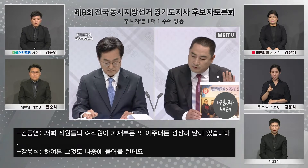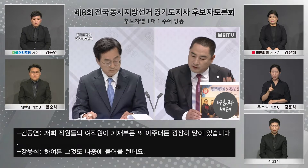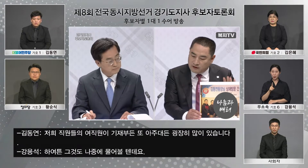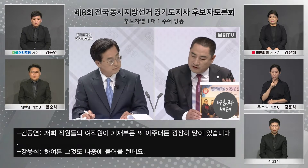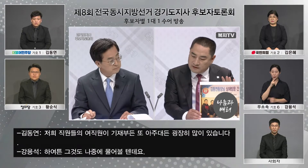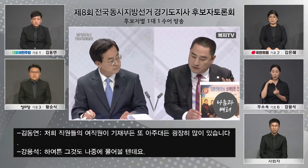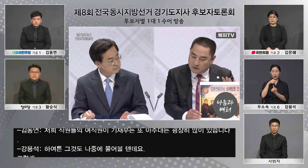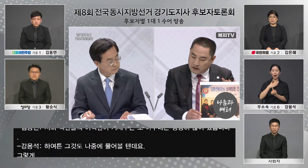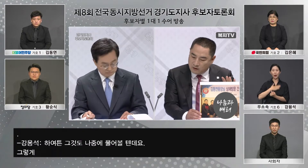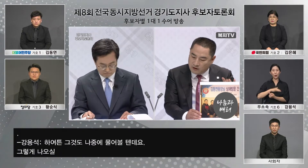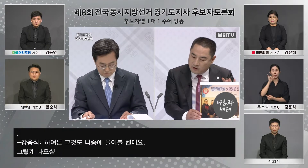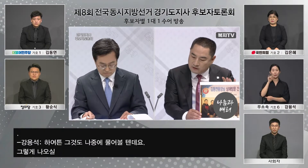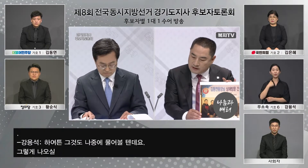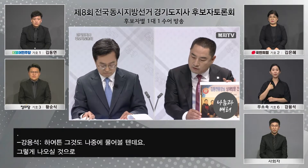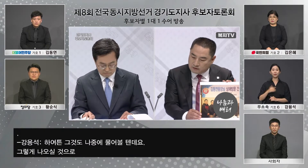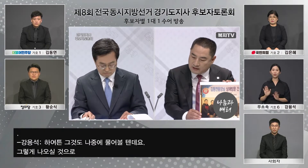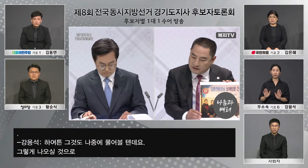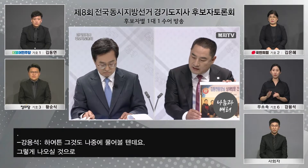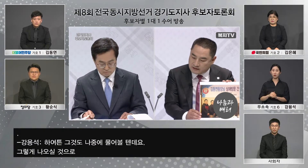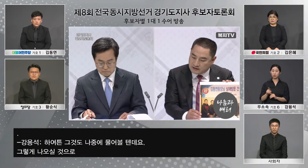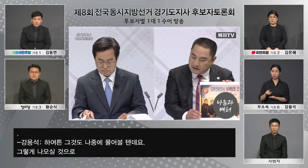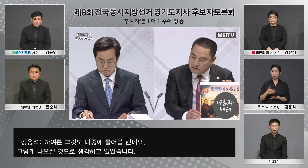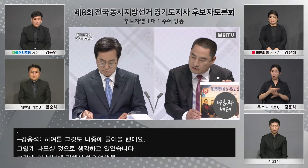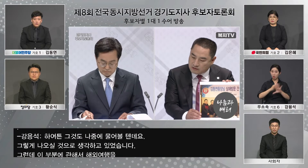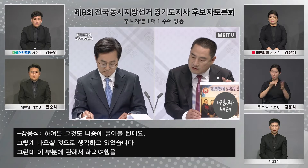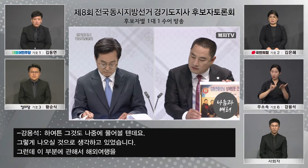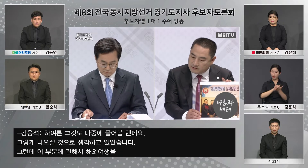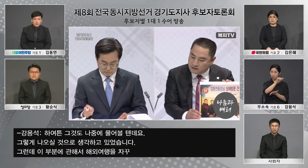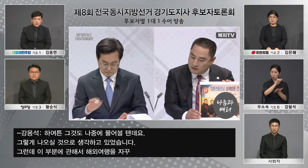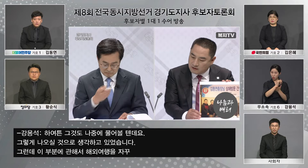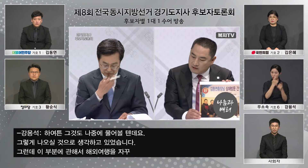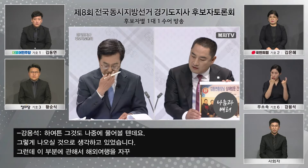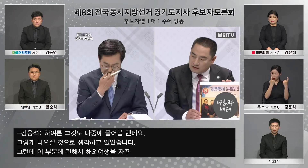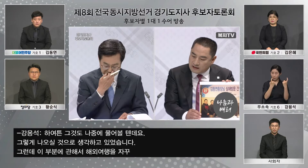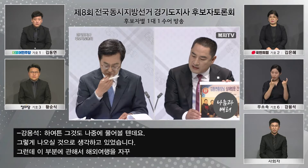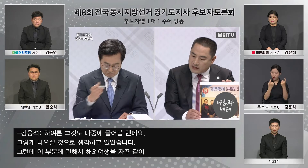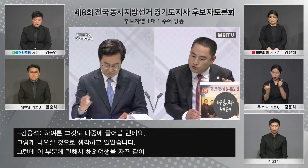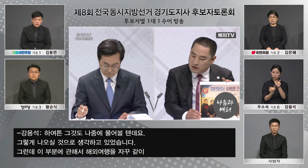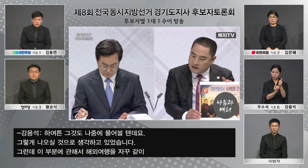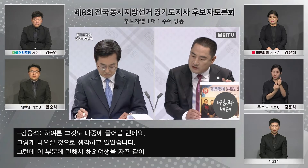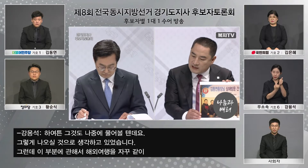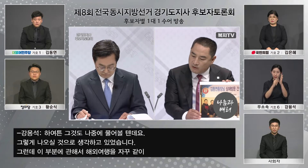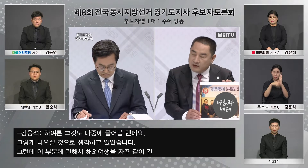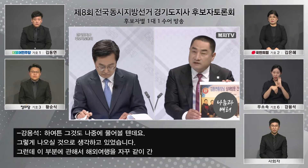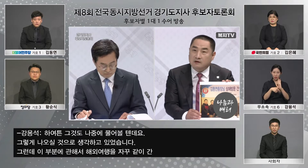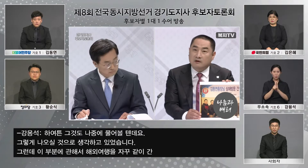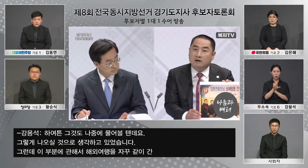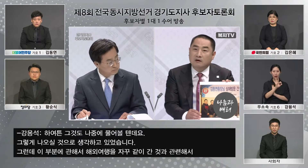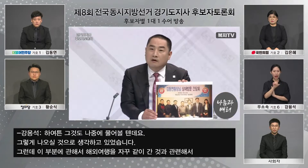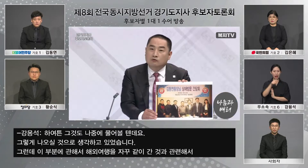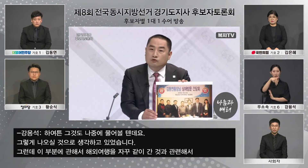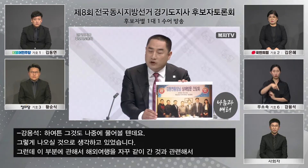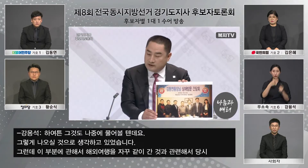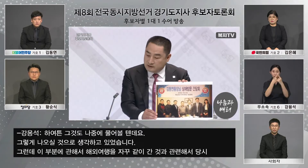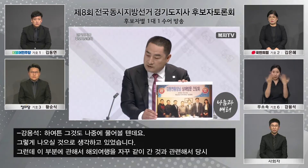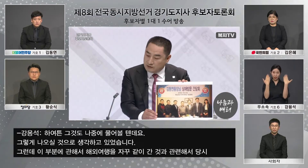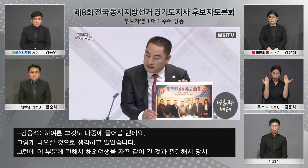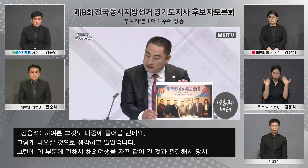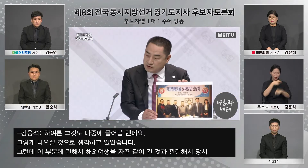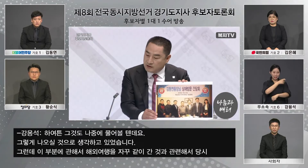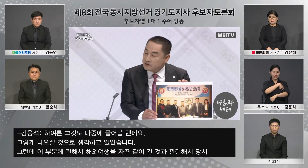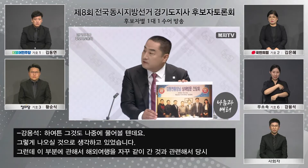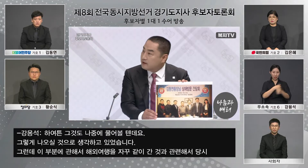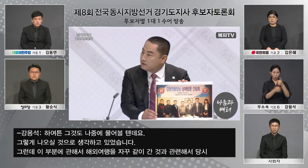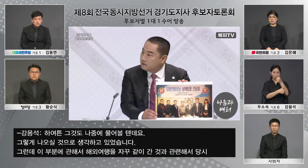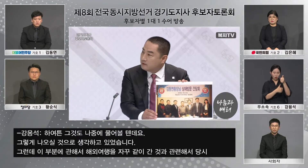근데 이 부분에 관해서 해외여행을 자꾸 같이 간 것과 관련해서 당시 아주대 이사회에서 우려의 뜻을